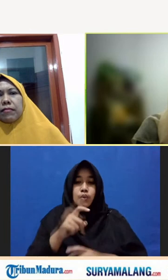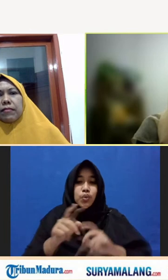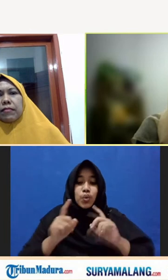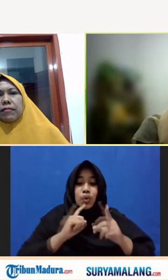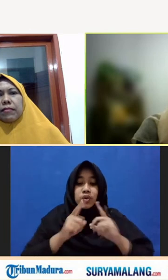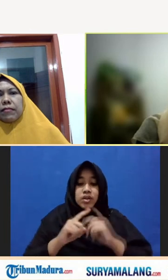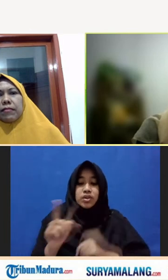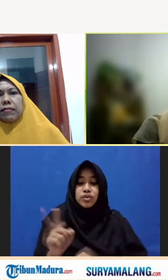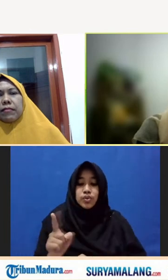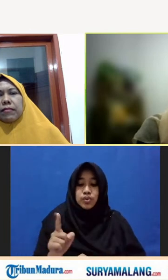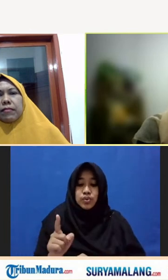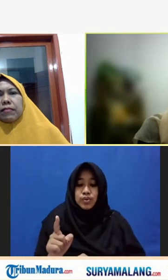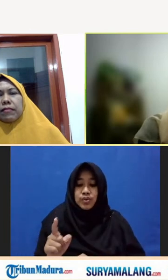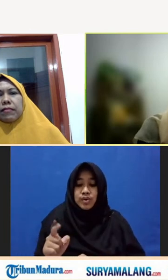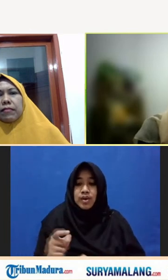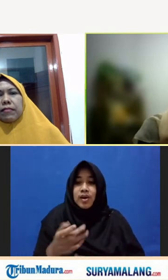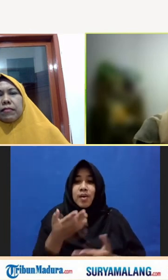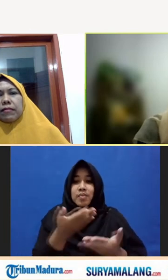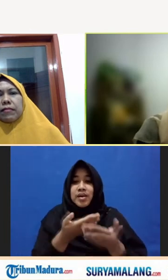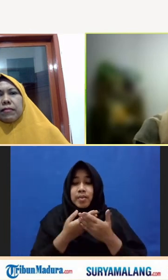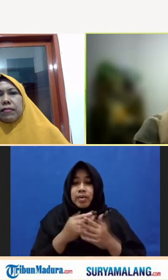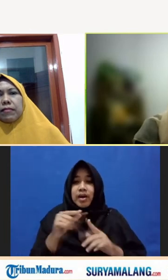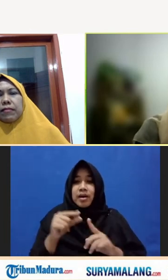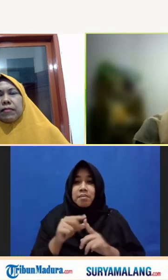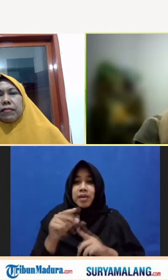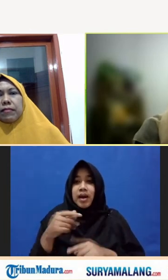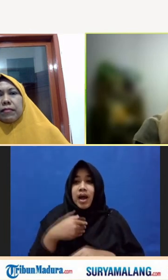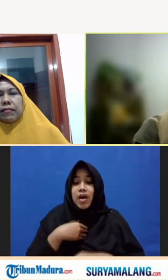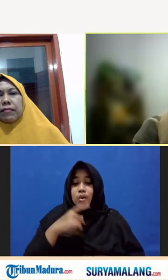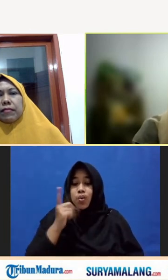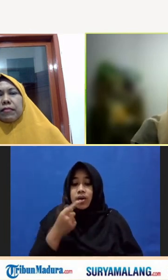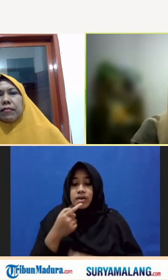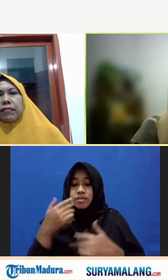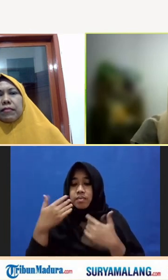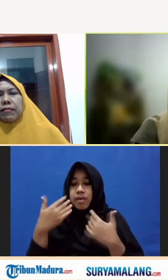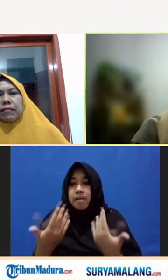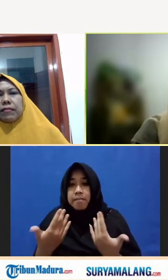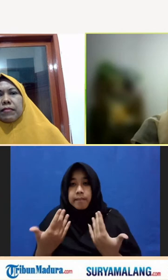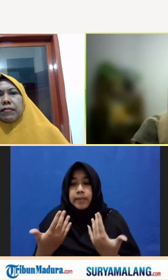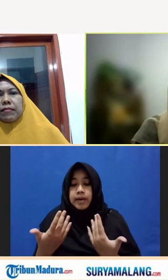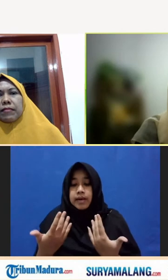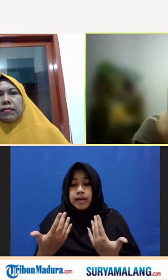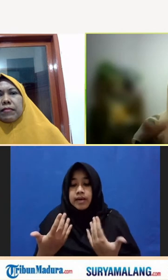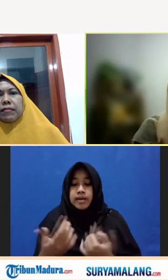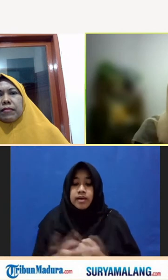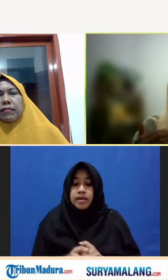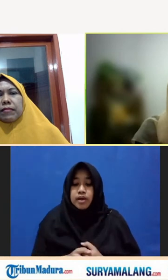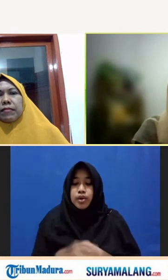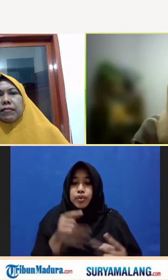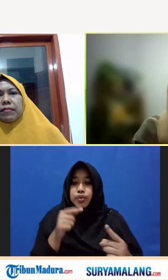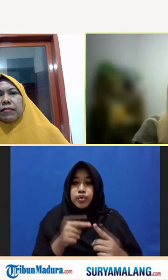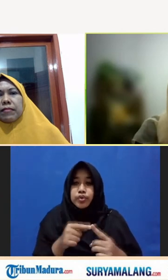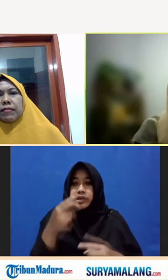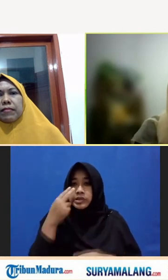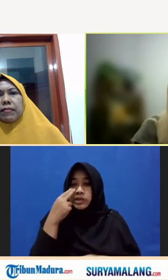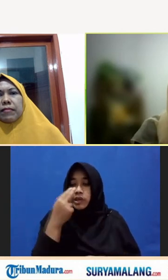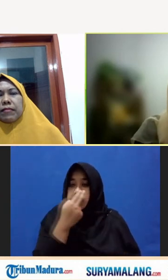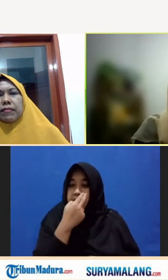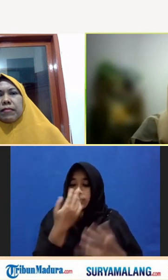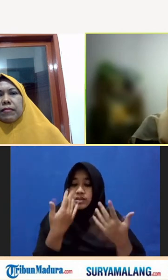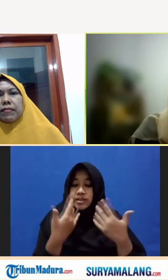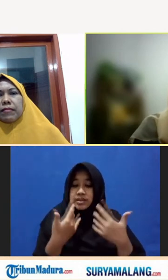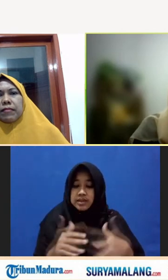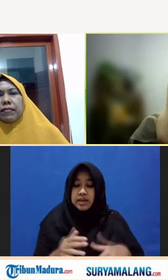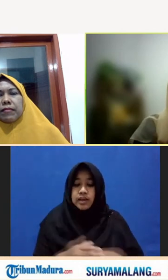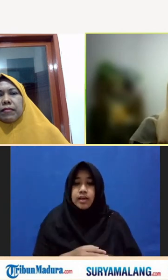bisa dapat PR. Aku mesti ngapa-ngapain aja ya, supaya sensorinya itu beres.